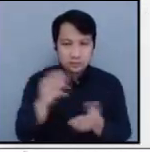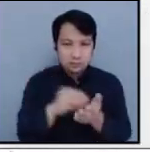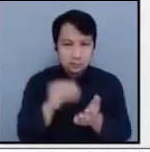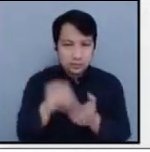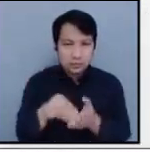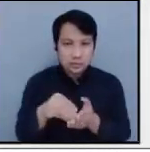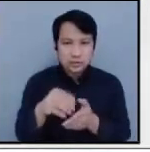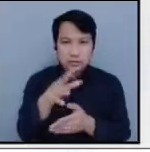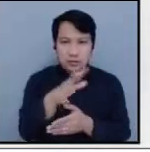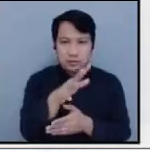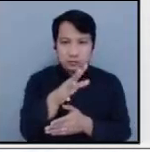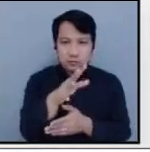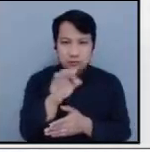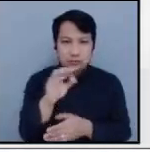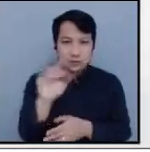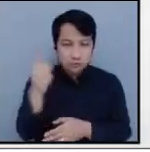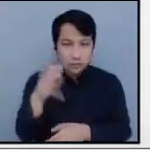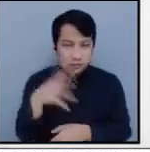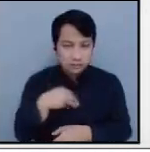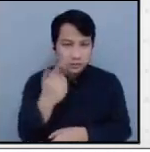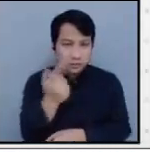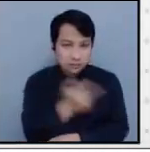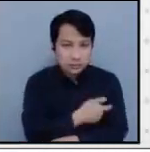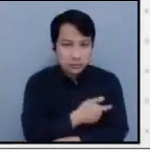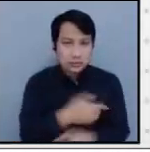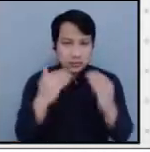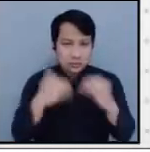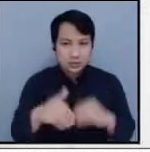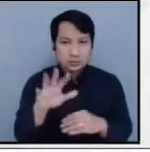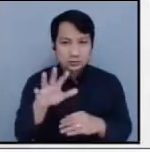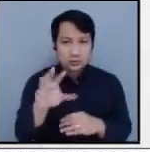59,435,874 ang nakatanggap po ng first dose, habang